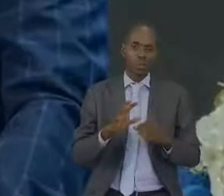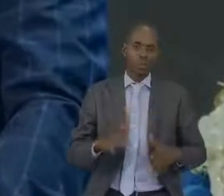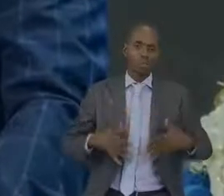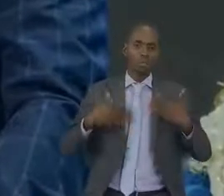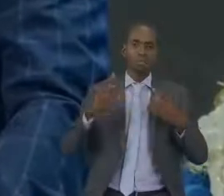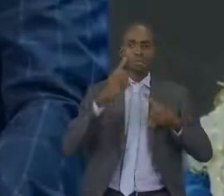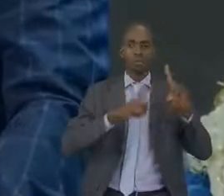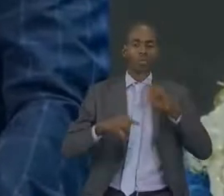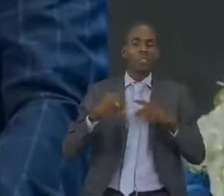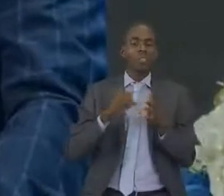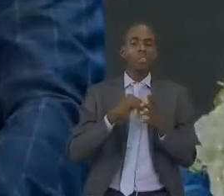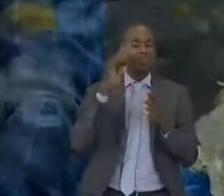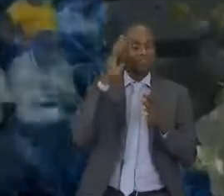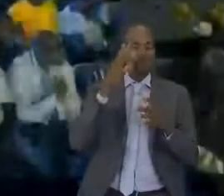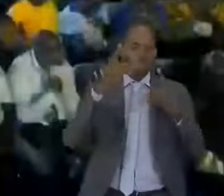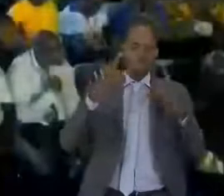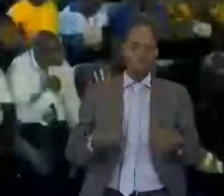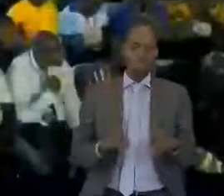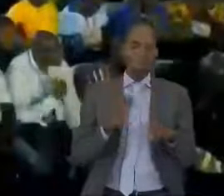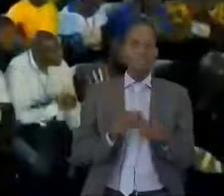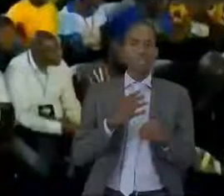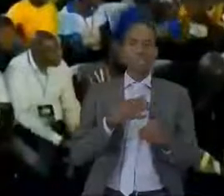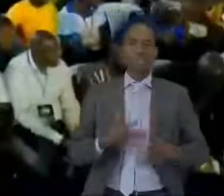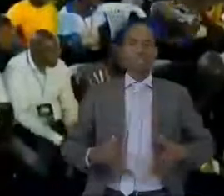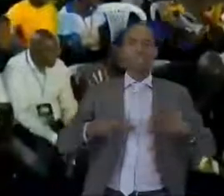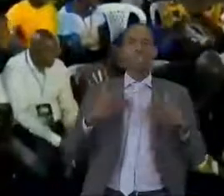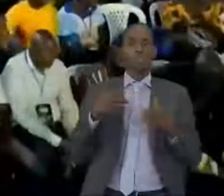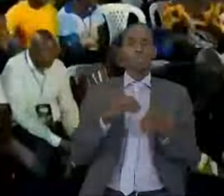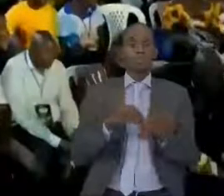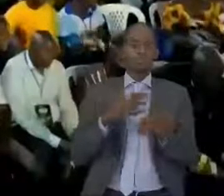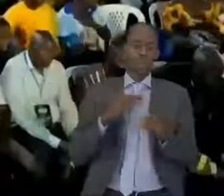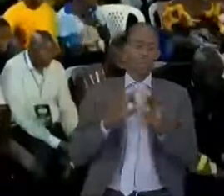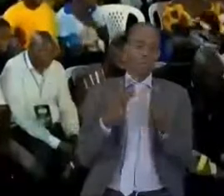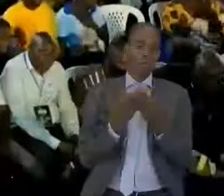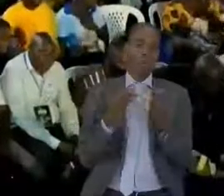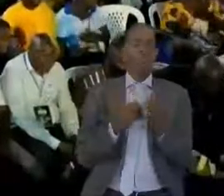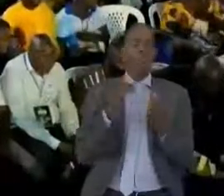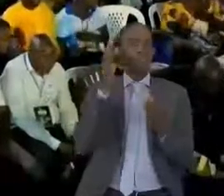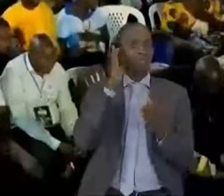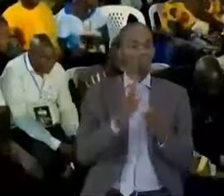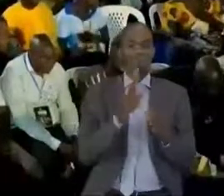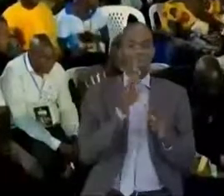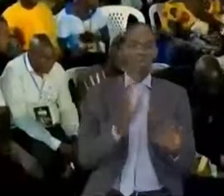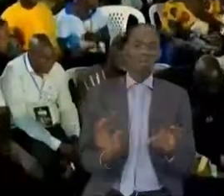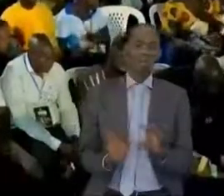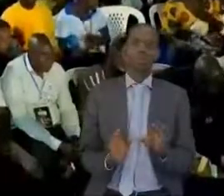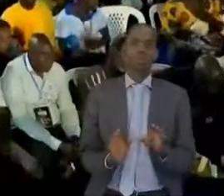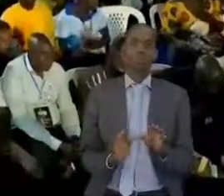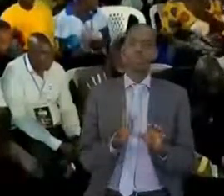Dis-le, ce sera fait dans ma vie. Dans ma famille, ce sera fait. Prépare-toi.